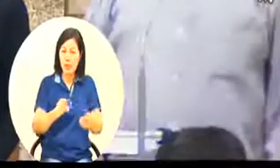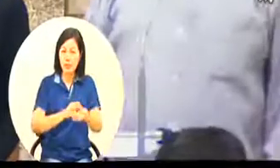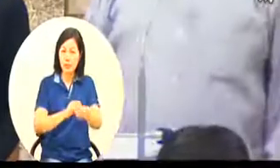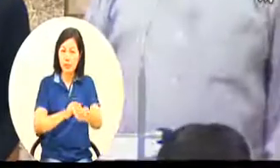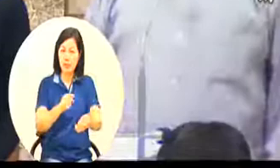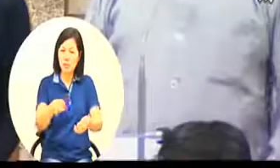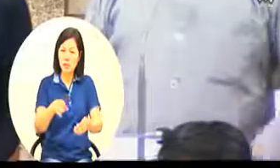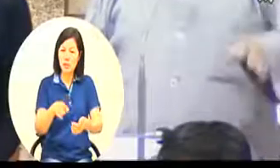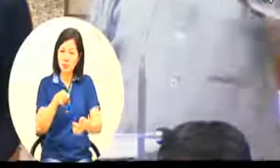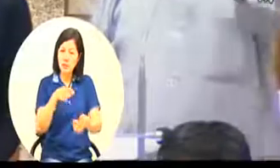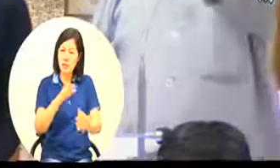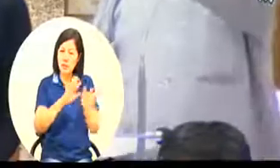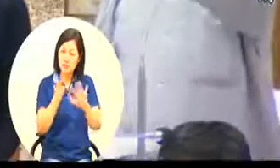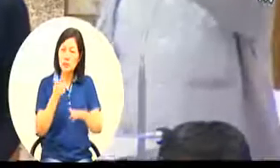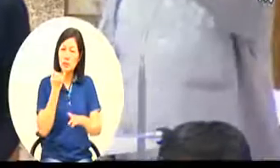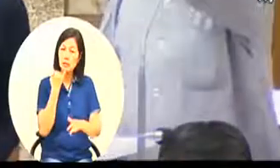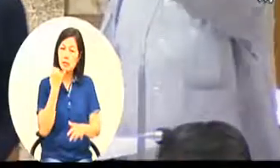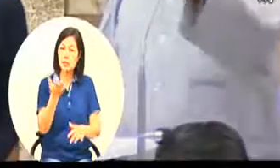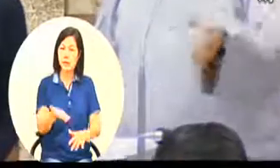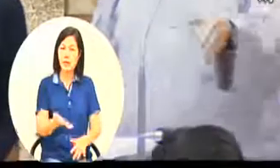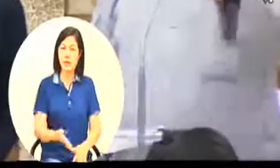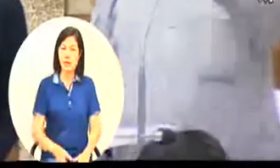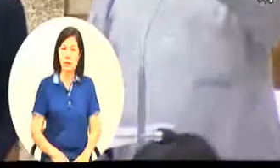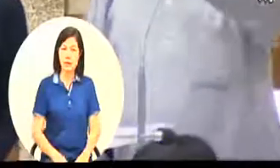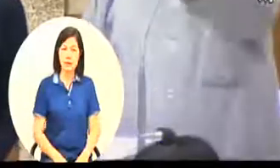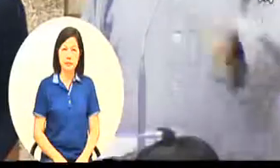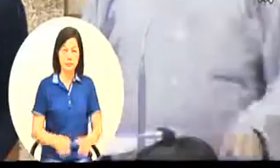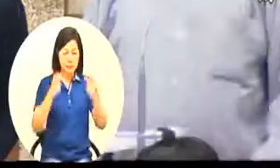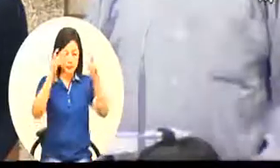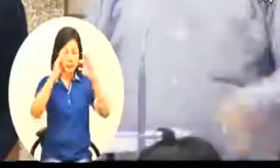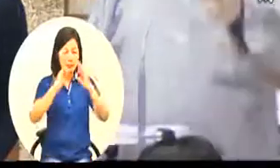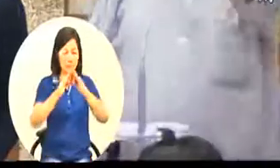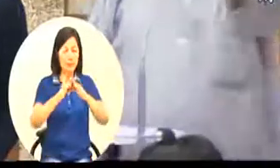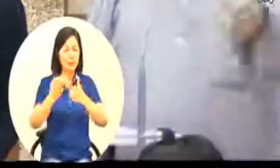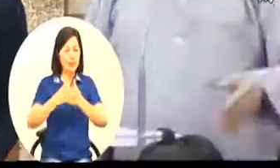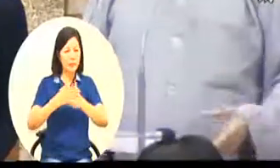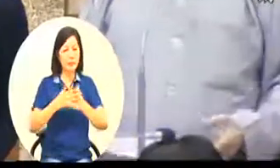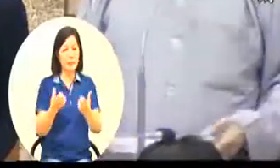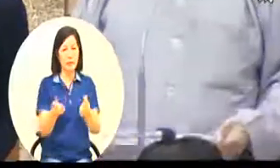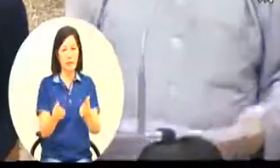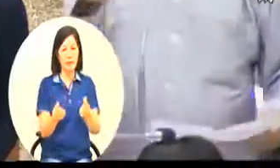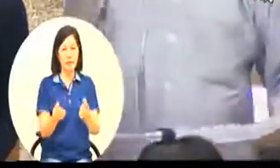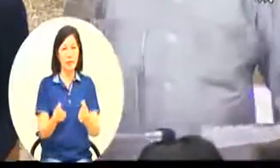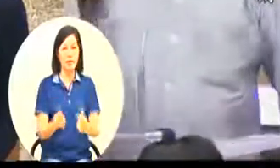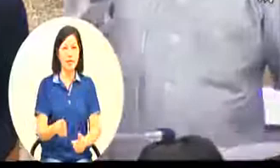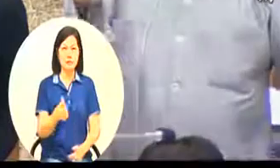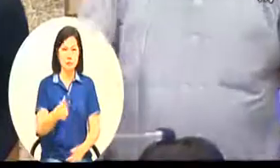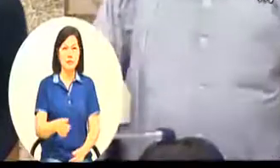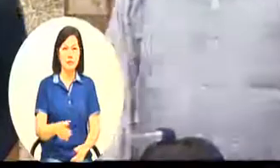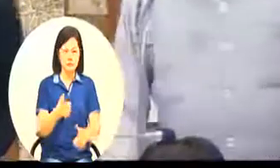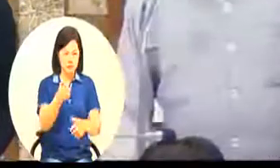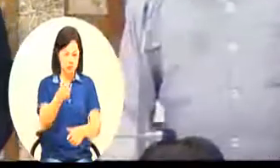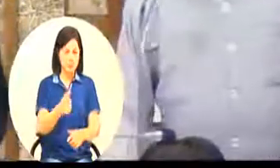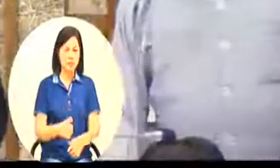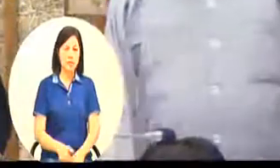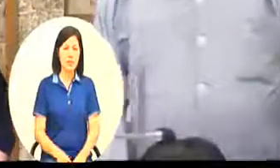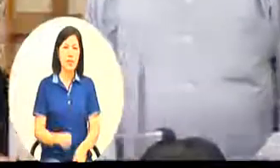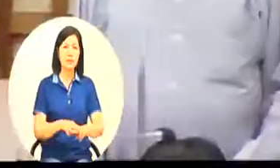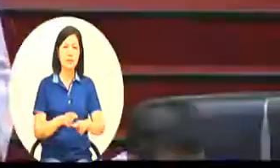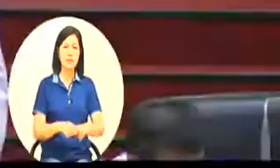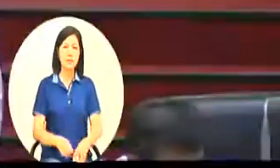一下好唔 好？好，无问题。 有哪哪就高雄银行安尼，甲我咧斗帮忙处理安尼好唔好？ 好，无问题。 感谢你，谢谢，请坐